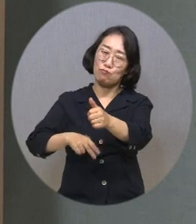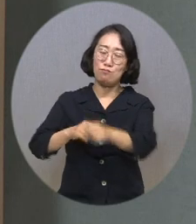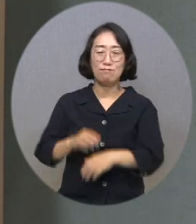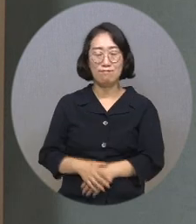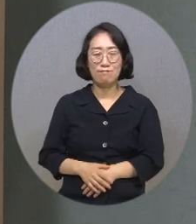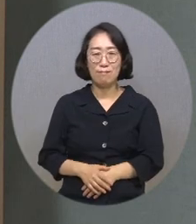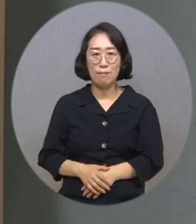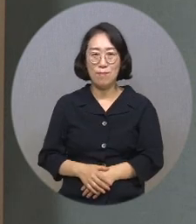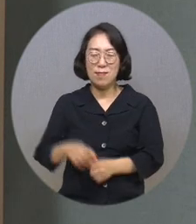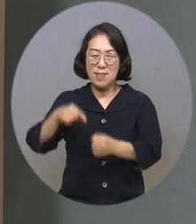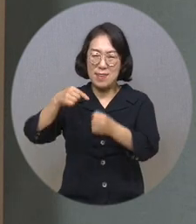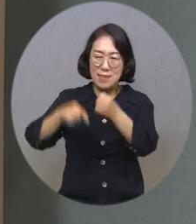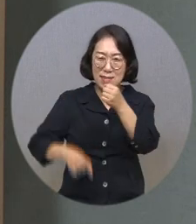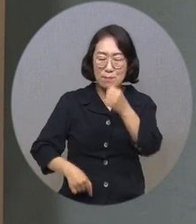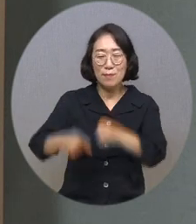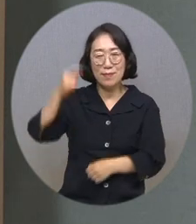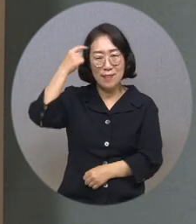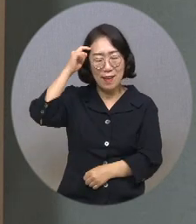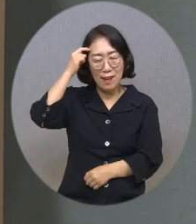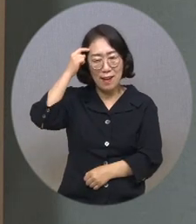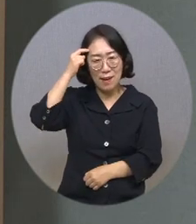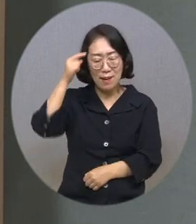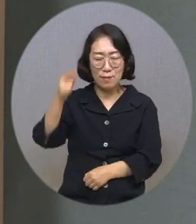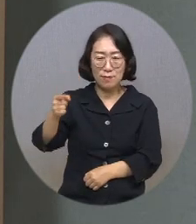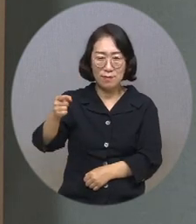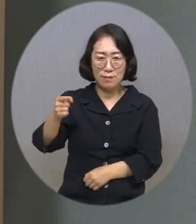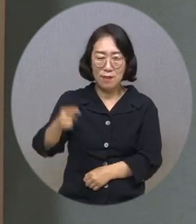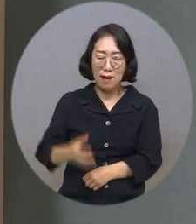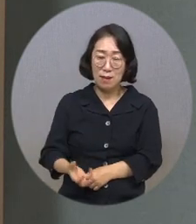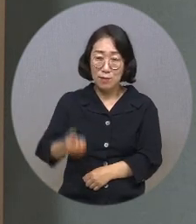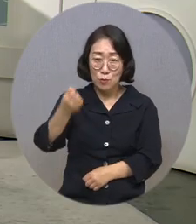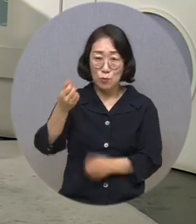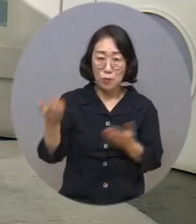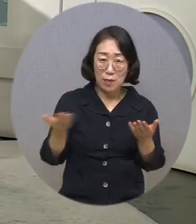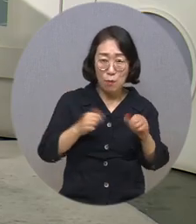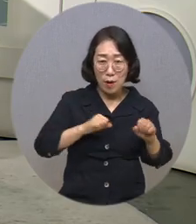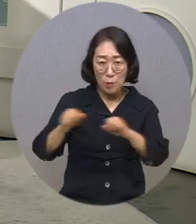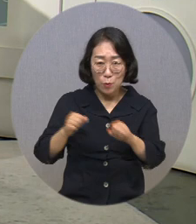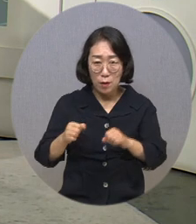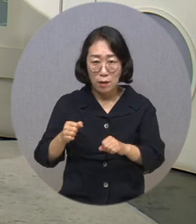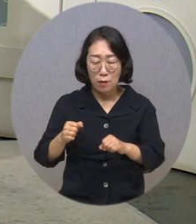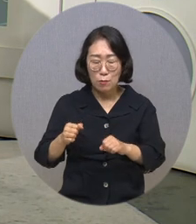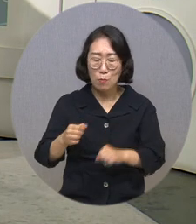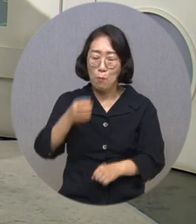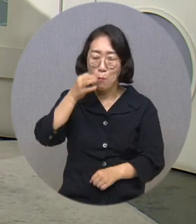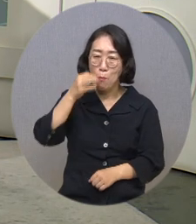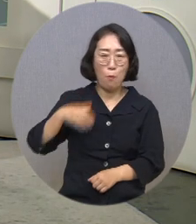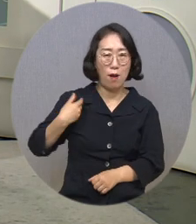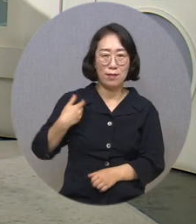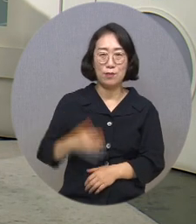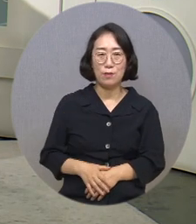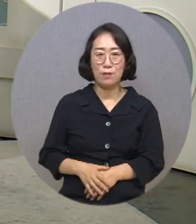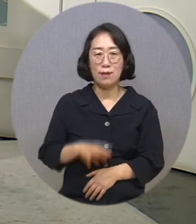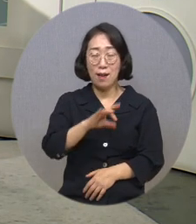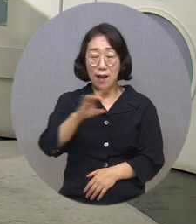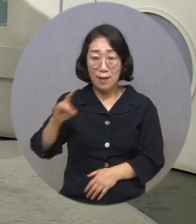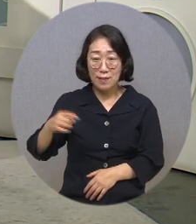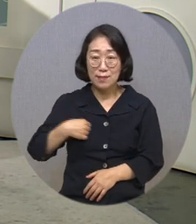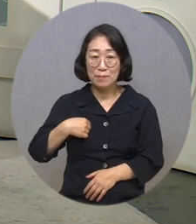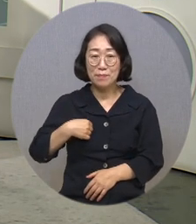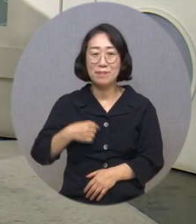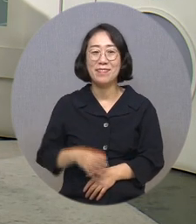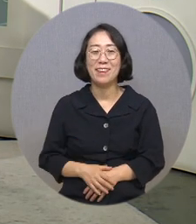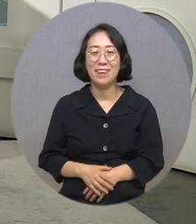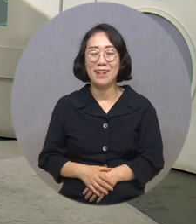갖고 아니, 네. 교육 개념으로 일해온 줄 몰랐어요. 아니, 저는 근데 가끔 네. 저희 애들한테도 제가 따돌림을